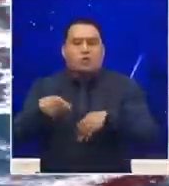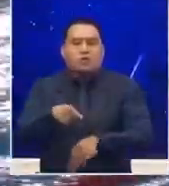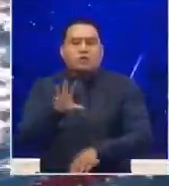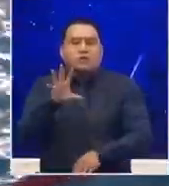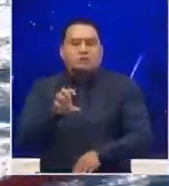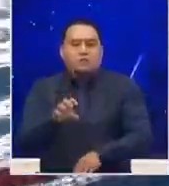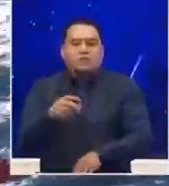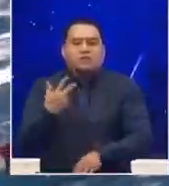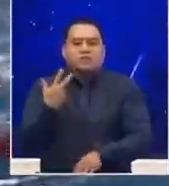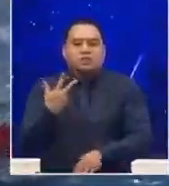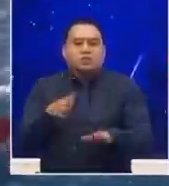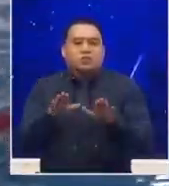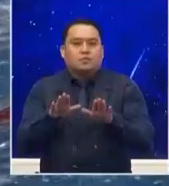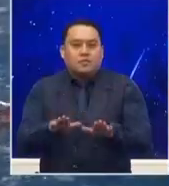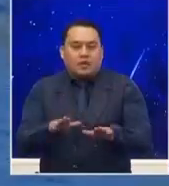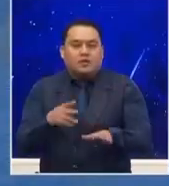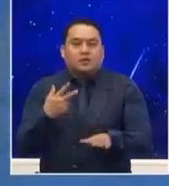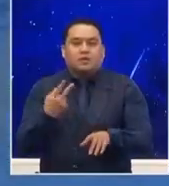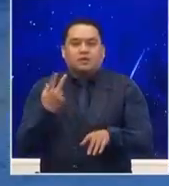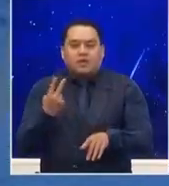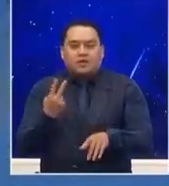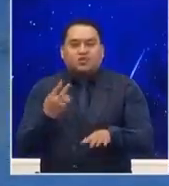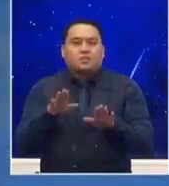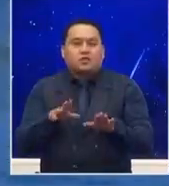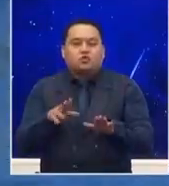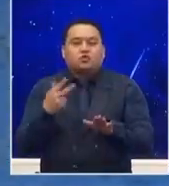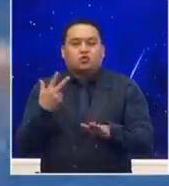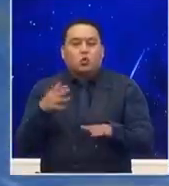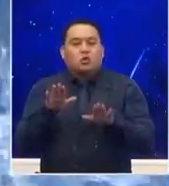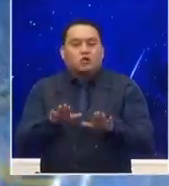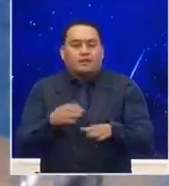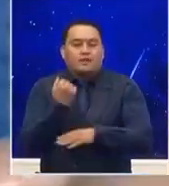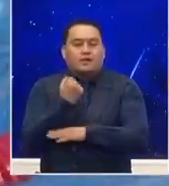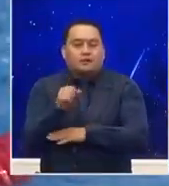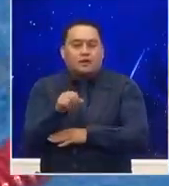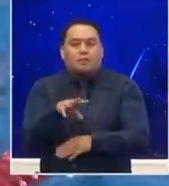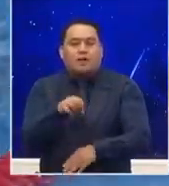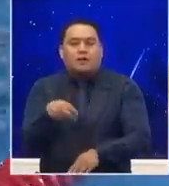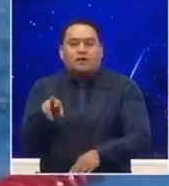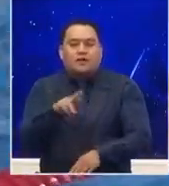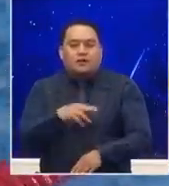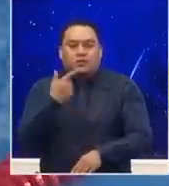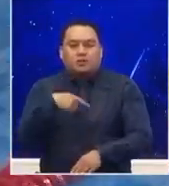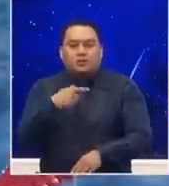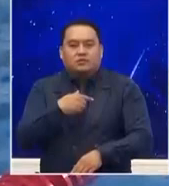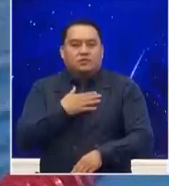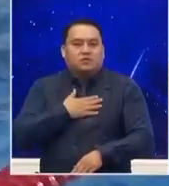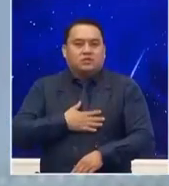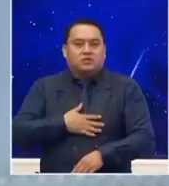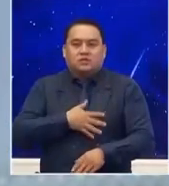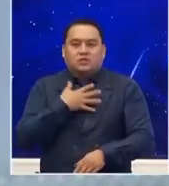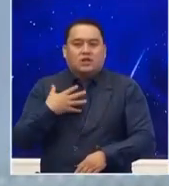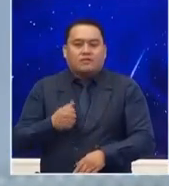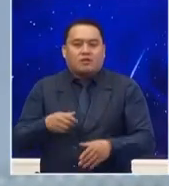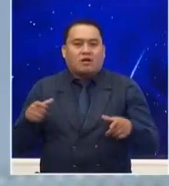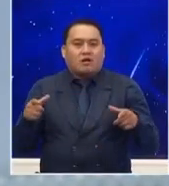қашықтықта күміс медальға ие болды. Ал 100, 400 және 800 метрде үшінші орыннан көрінді. Мария өзінің нәтижесіне көңілі толмайтынын айтады.